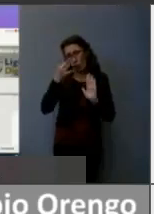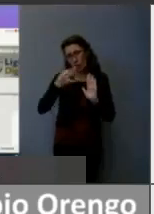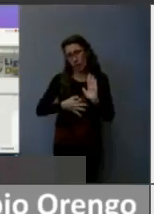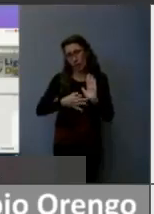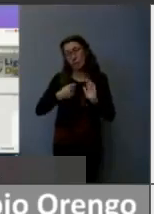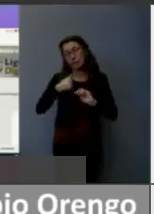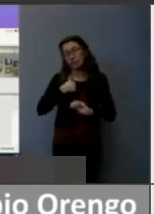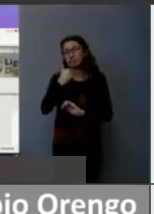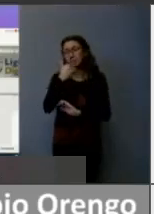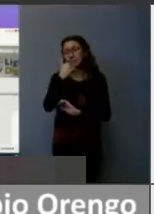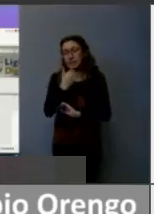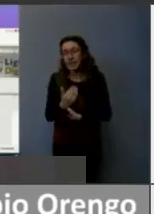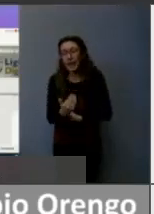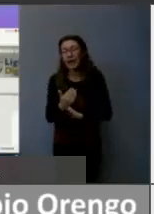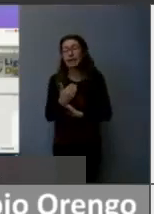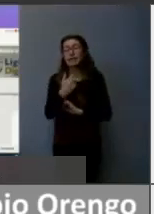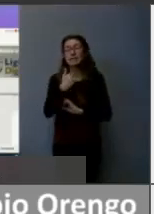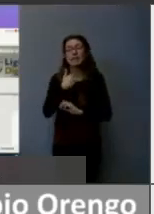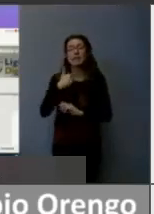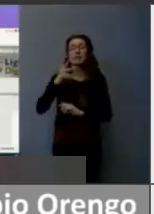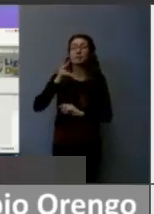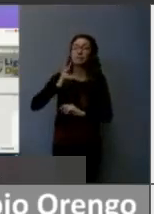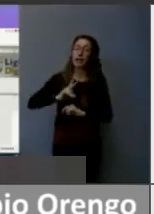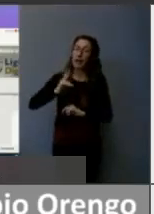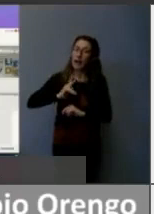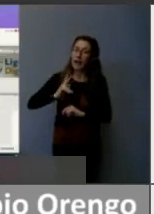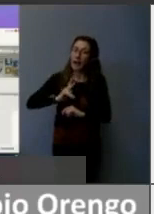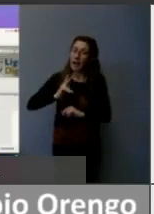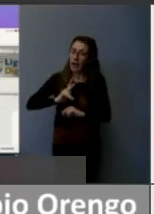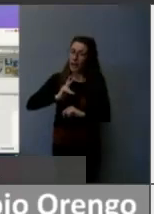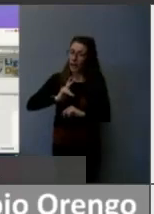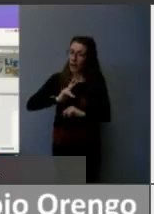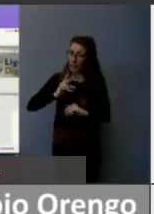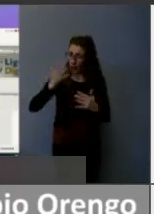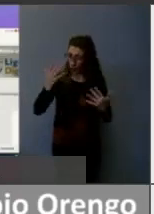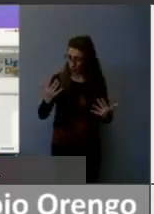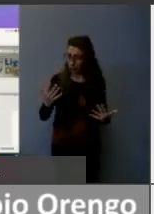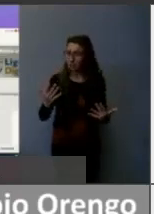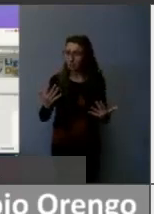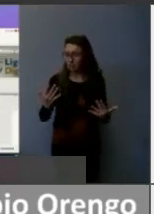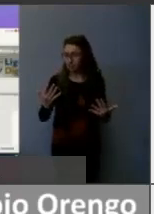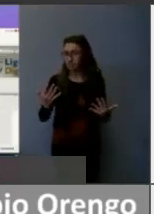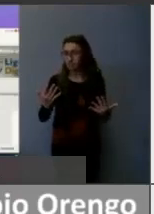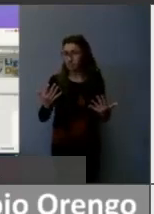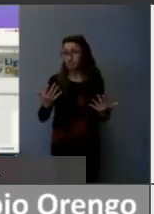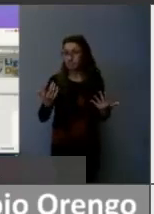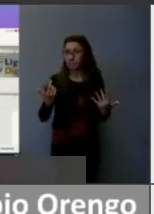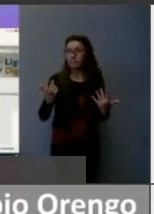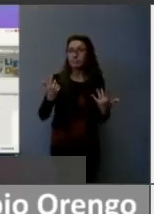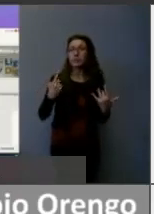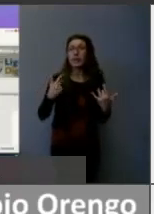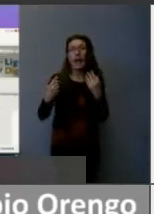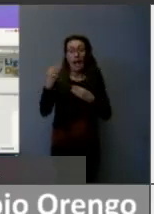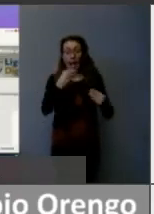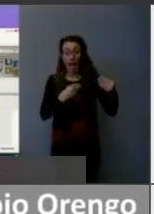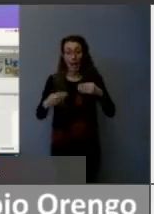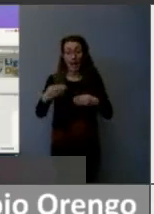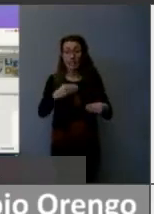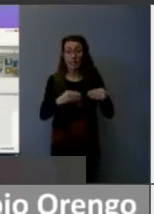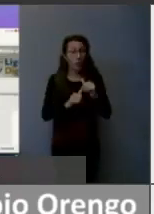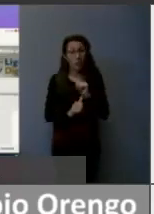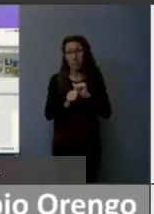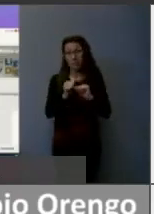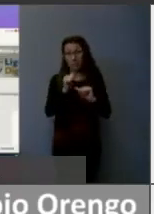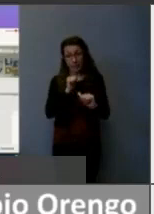mi auguro veramente che prima che si concluda il ciclo amministrativo fare